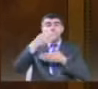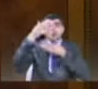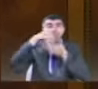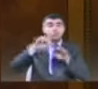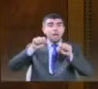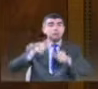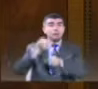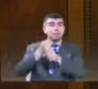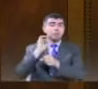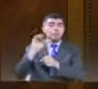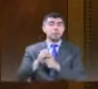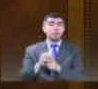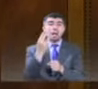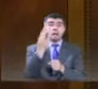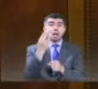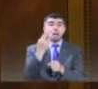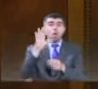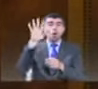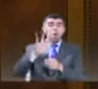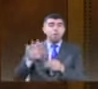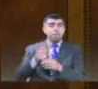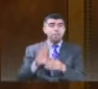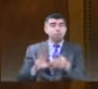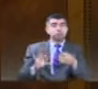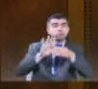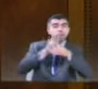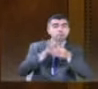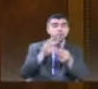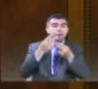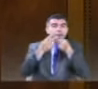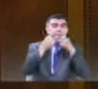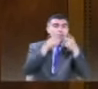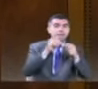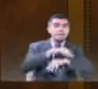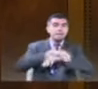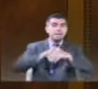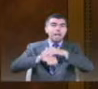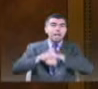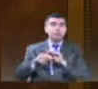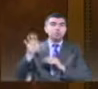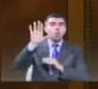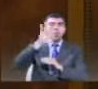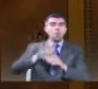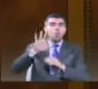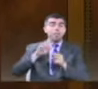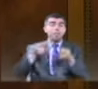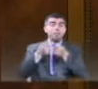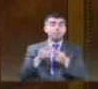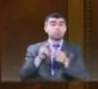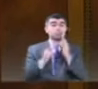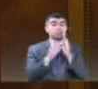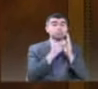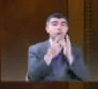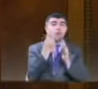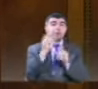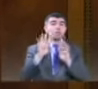الدول الأوروبية الثلاثة في إطار تقوية وتعزيز علاقة المغرب مع الاتحاد الأوروبي الذي تربطنا به شراكة وضع متقدم منذ